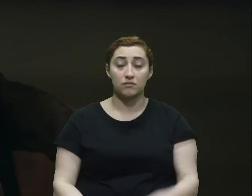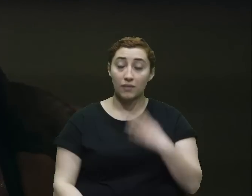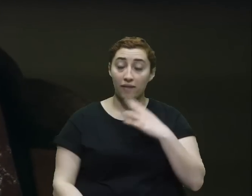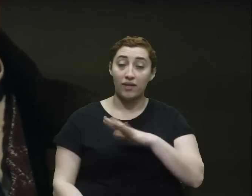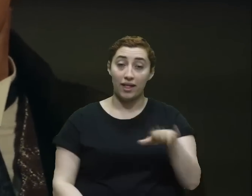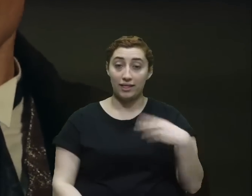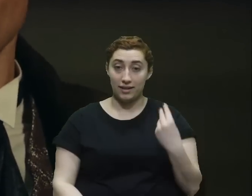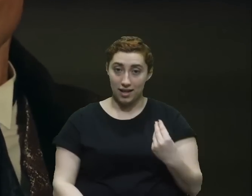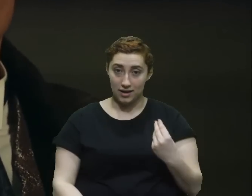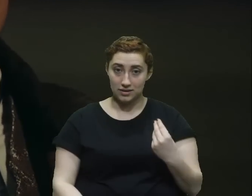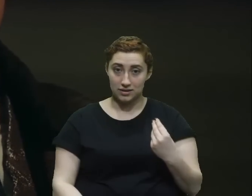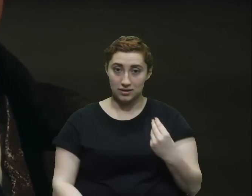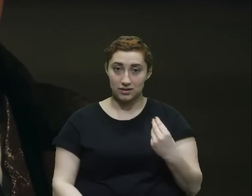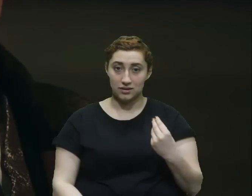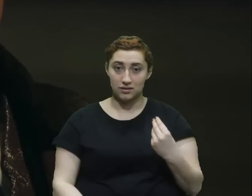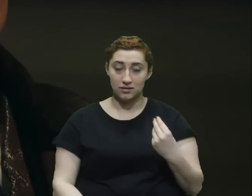Efendiler, efendiler.